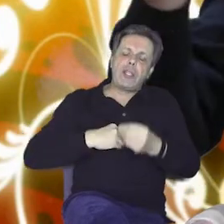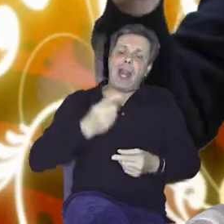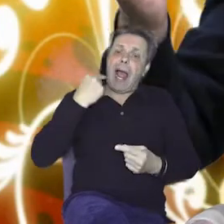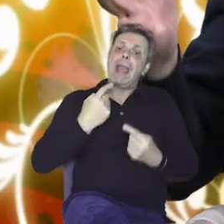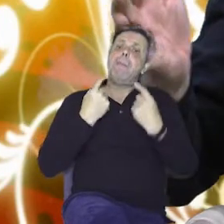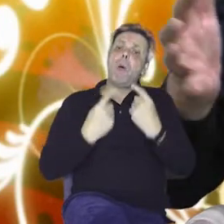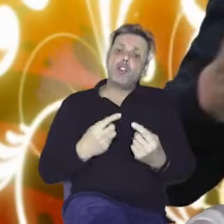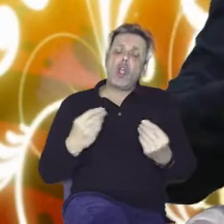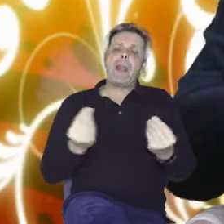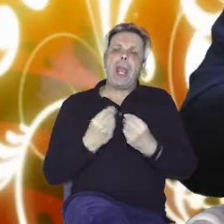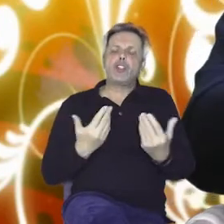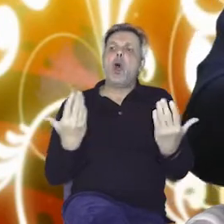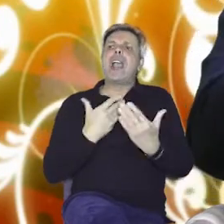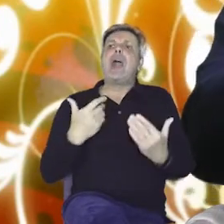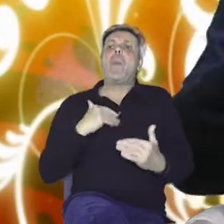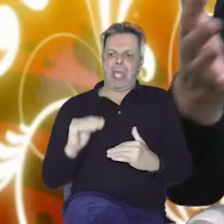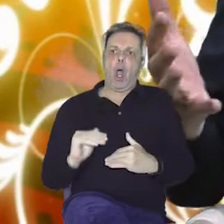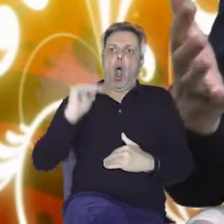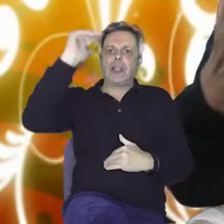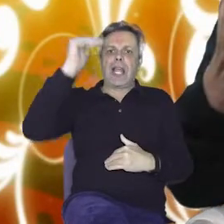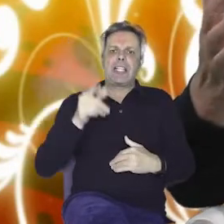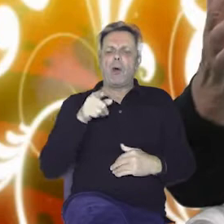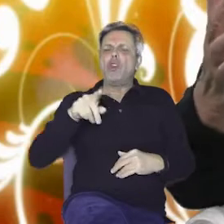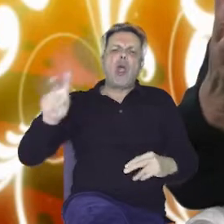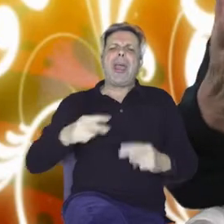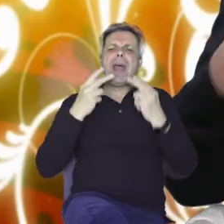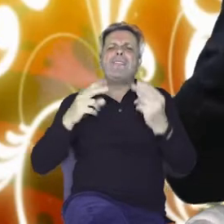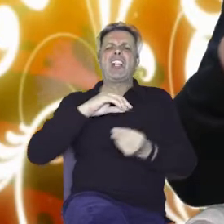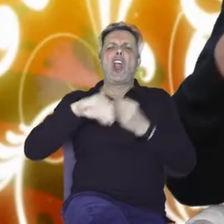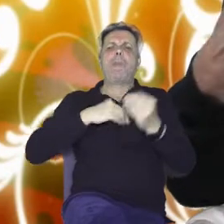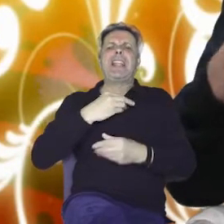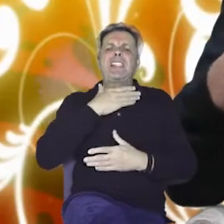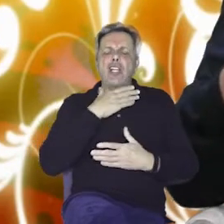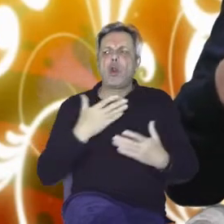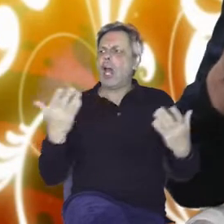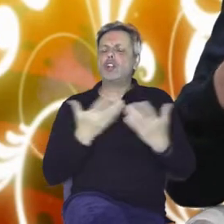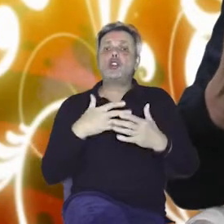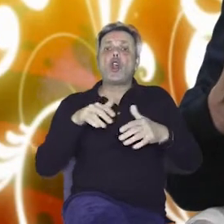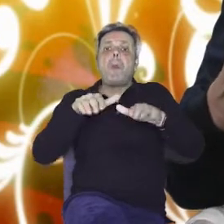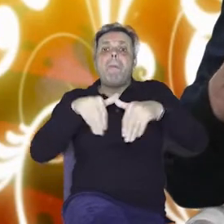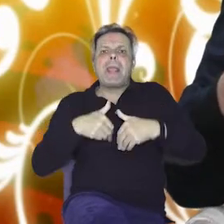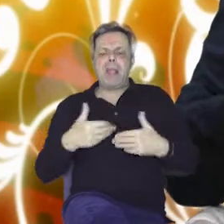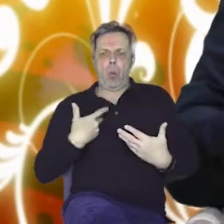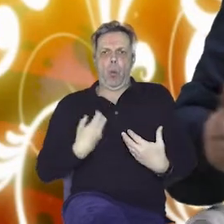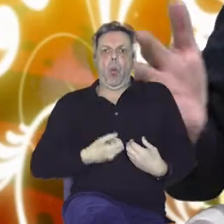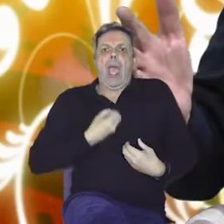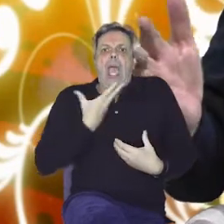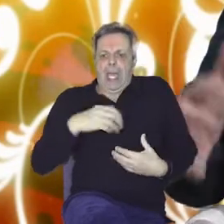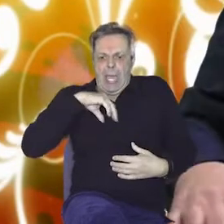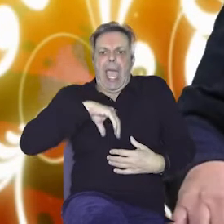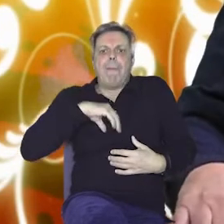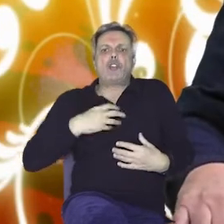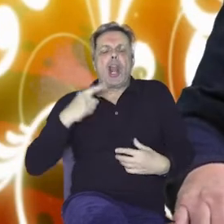epigenetika, kako odrastamo. Ta najvažnija je ta obiteljska škola, šta smo primili u emocionalnom smislu. Možemo